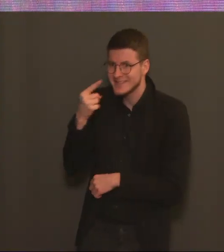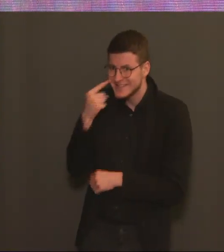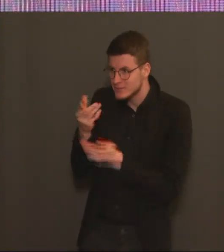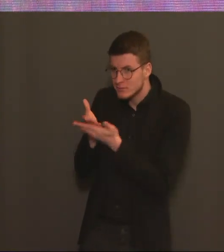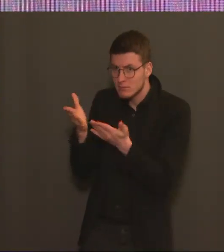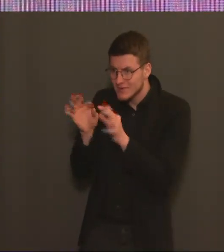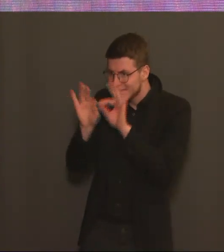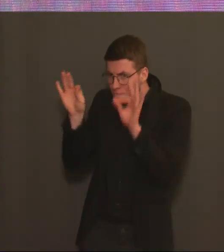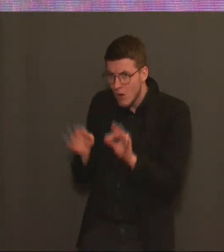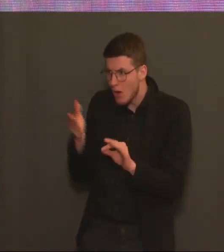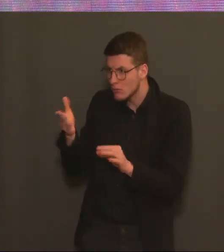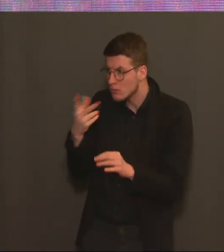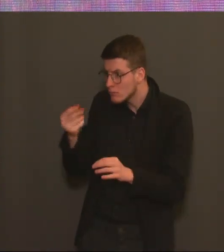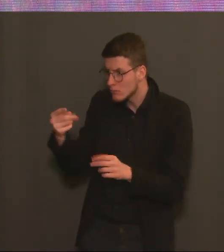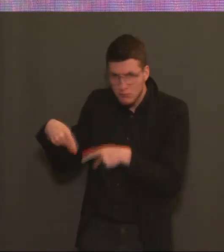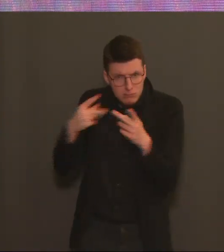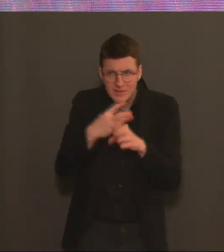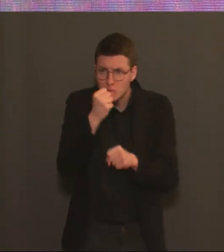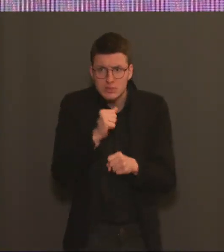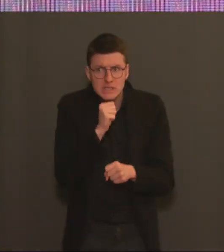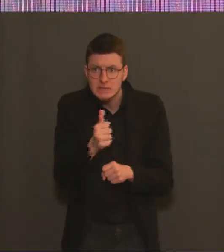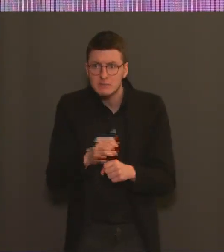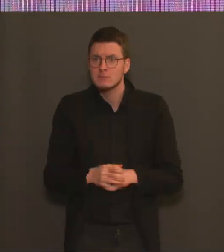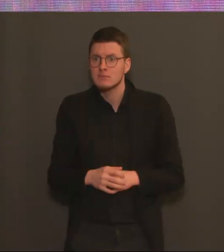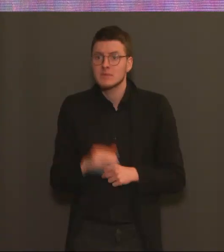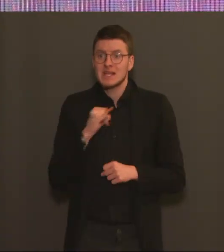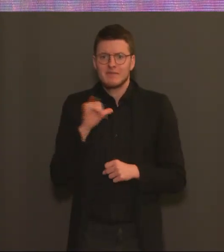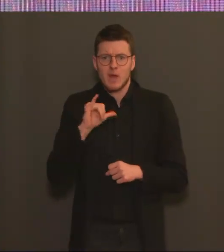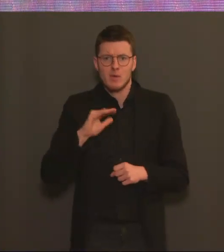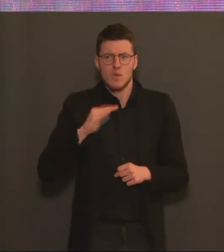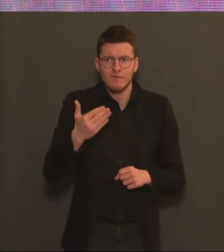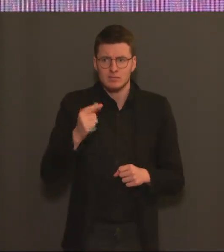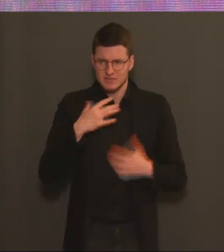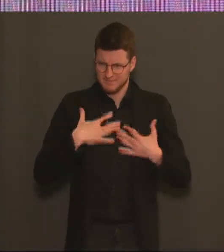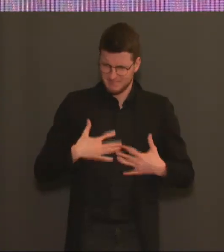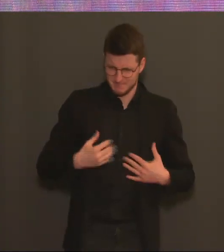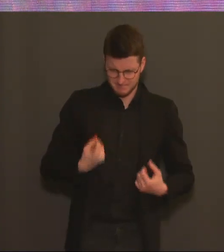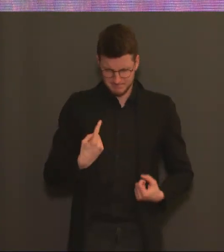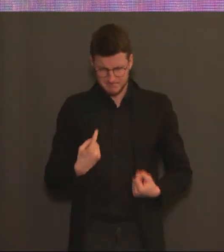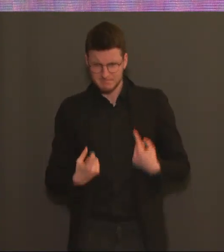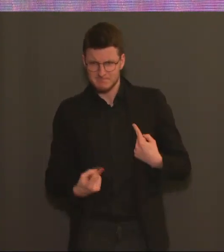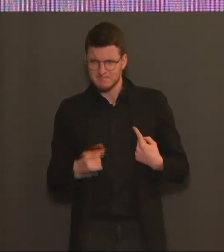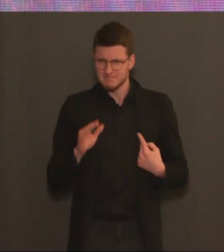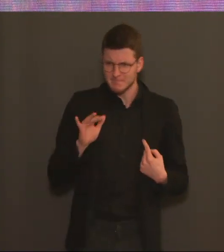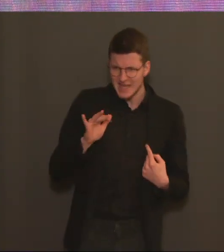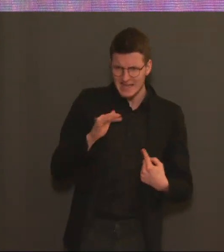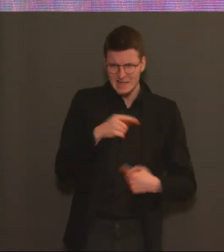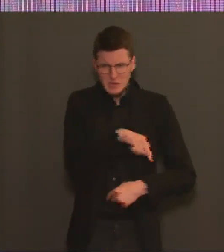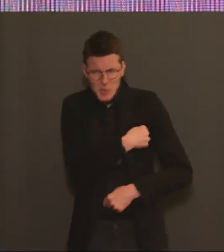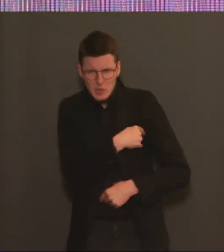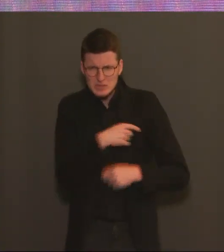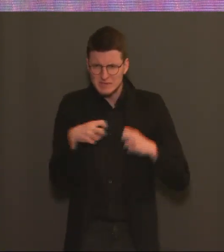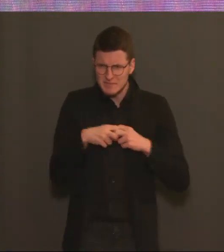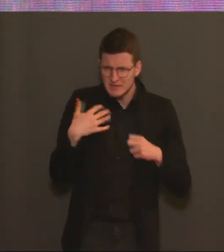Mogelijk zijn er vervelende reacties, zoals spierpijn, hoofdpijn of lichte koorts, 1 tot 2 dagen na de spuit.